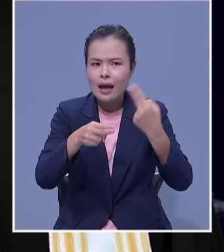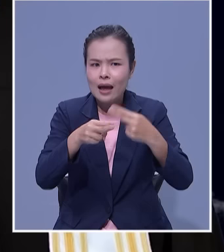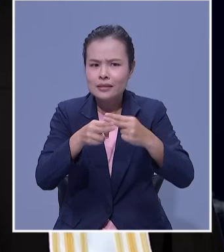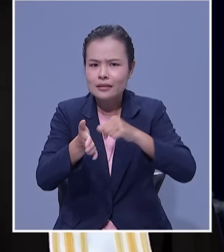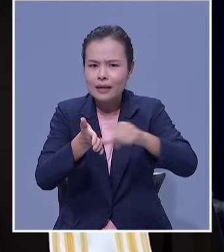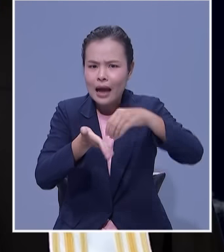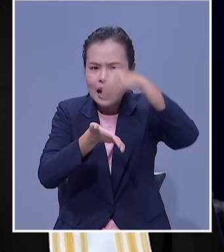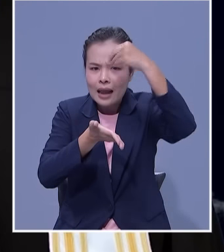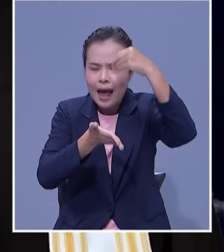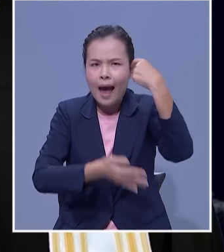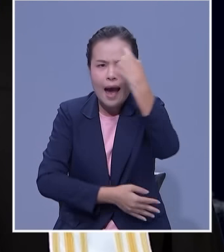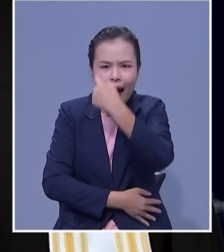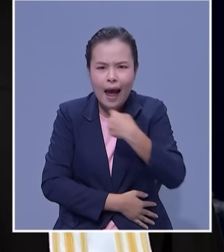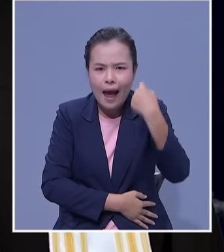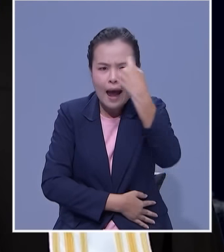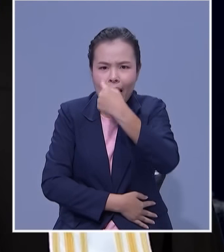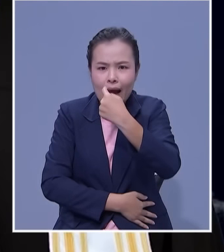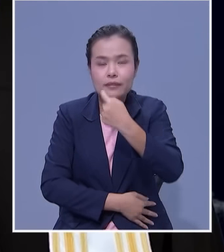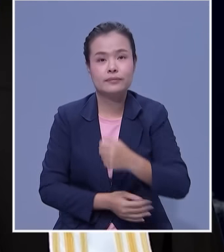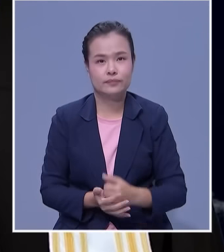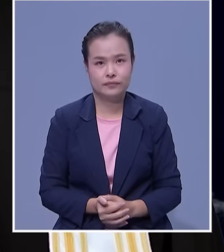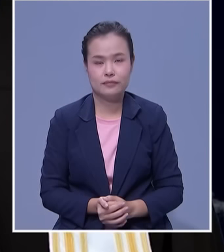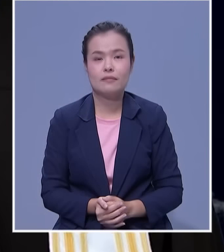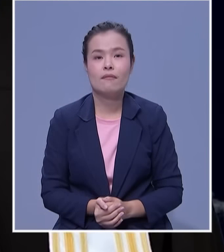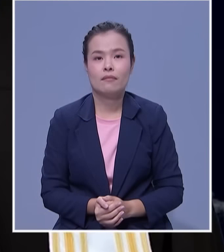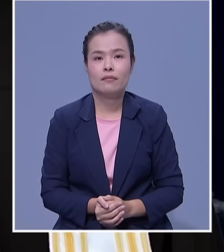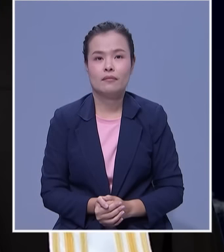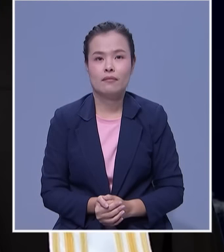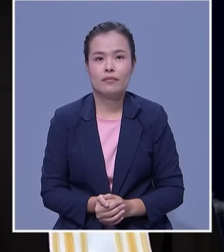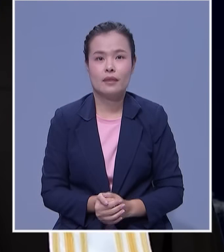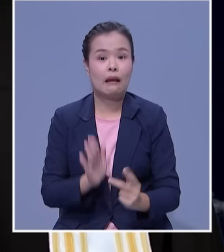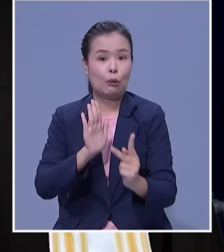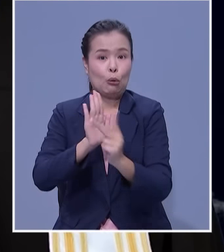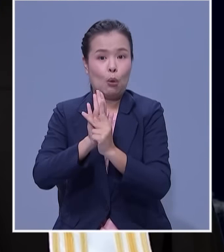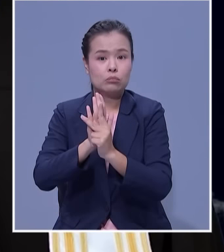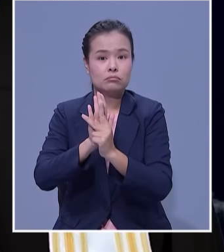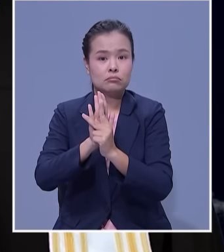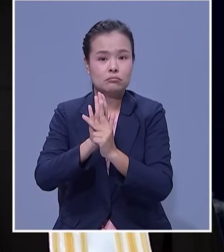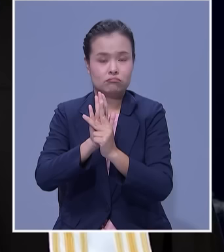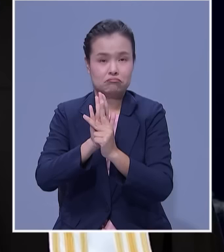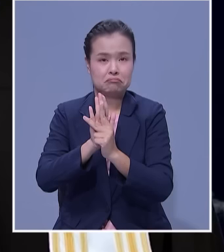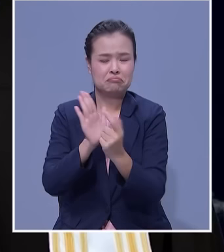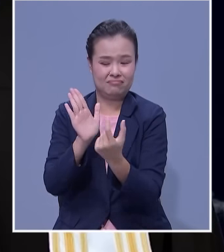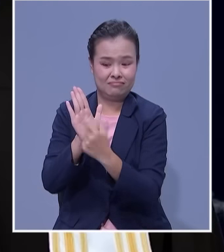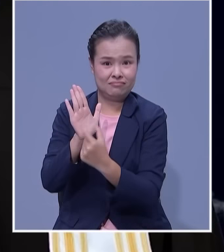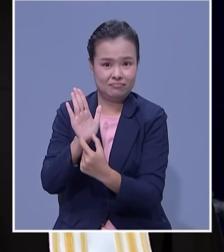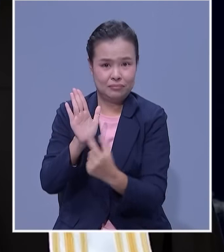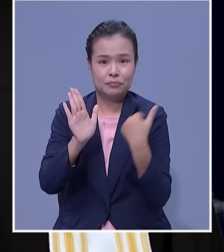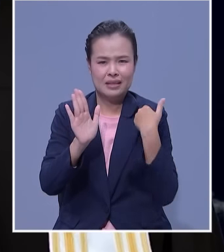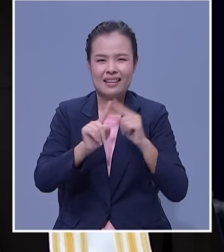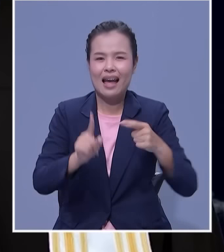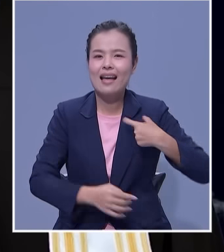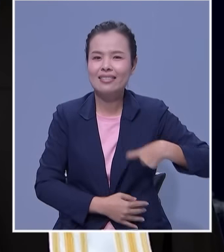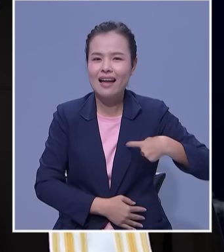นักศึกษาเนี่ยอืมคือคือในในในกฎเกณฑ์กฎระเบียบเนี่ยมันคงจะมีระบุอยู่แหละแต่ว่าเชื่อว่าทนาย